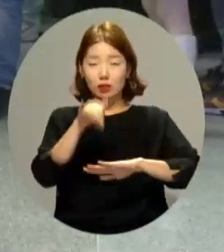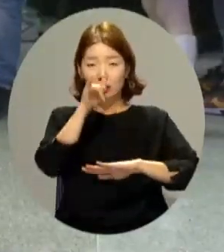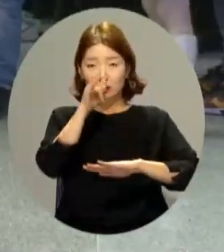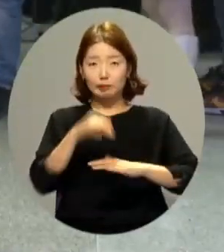조수영입니다